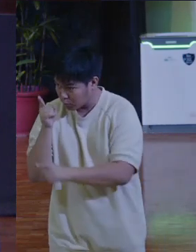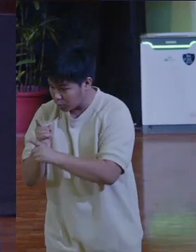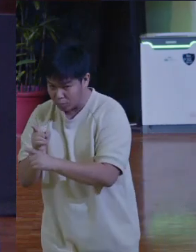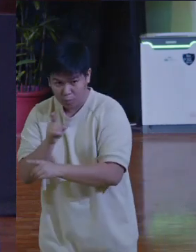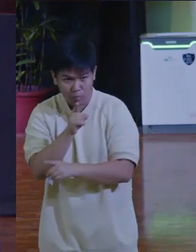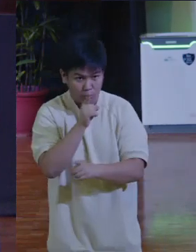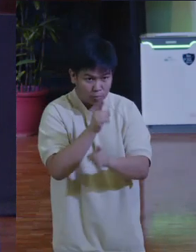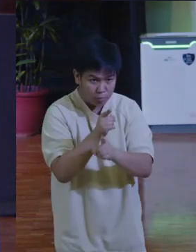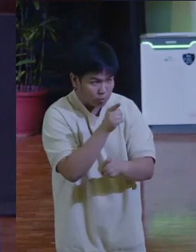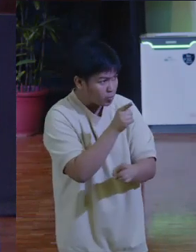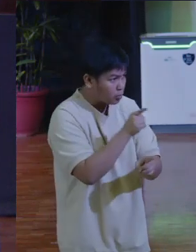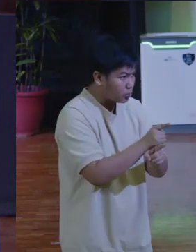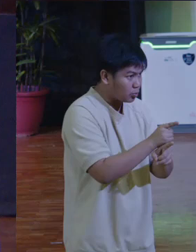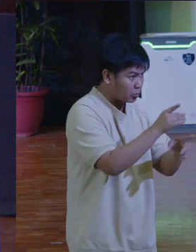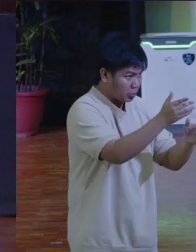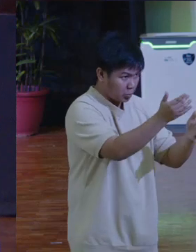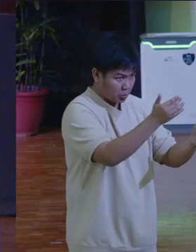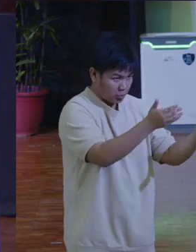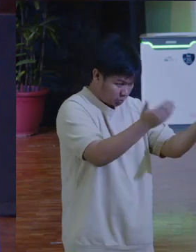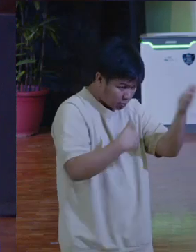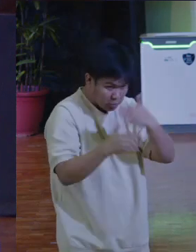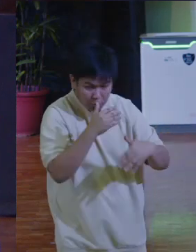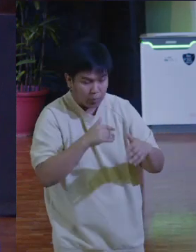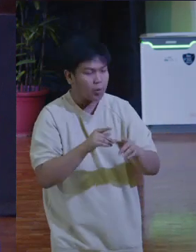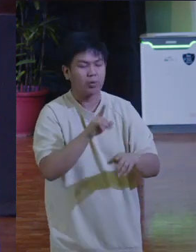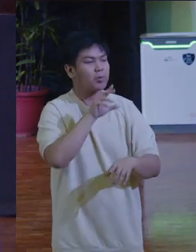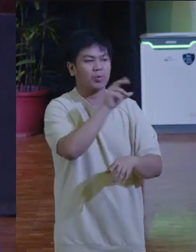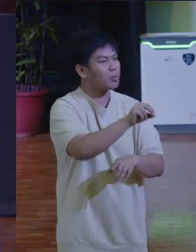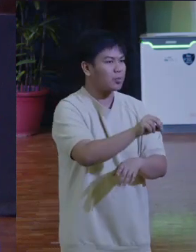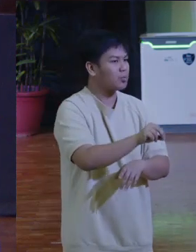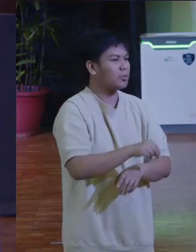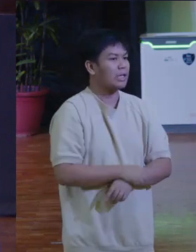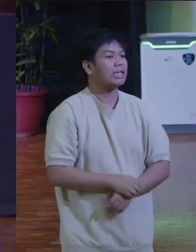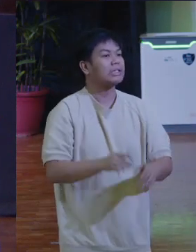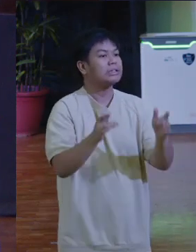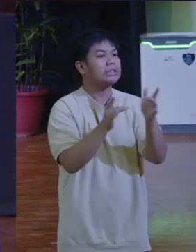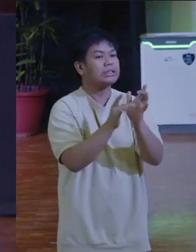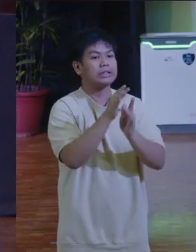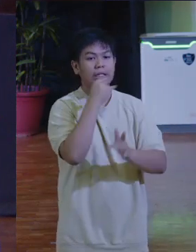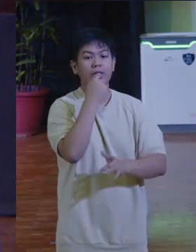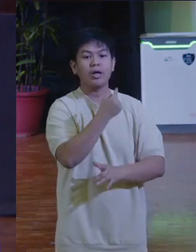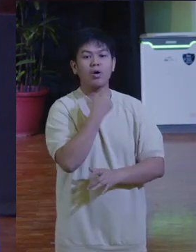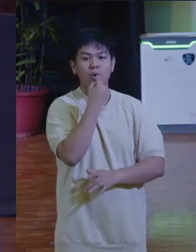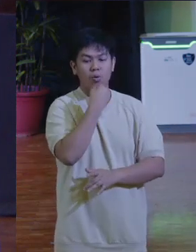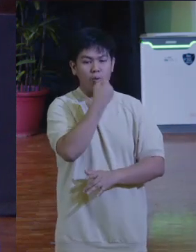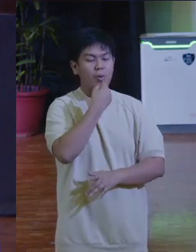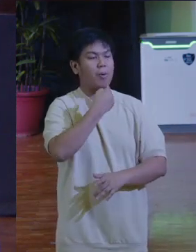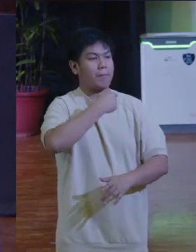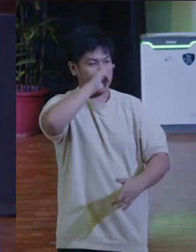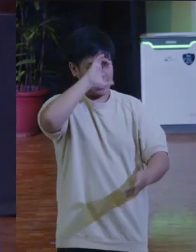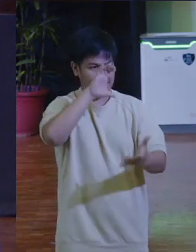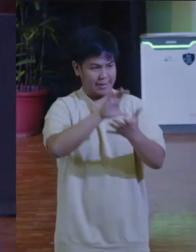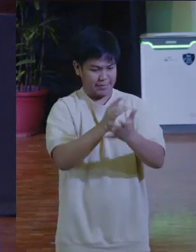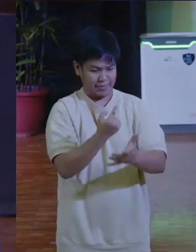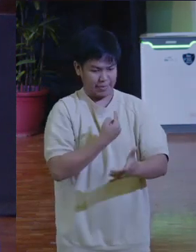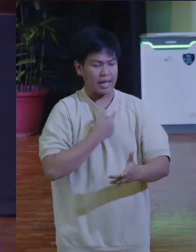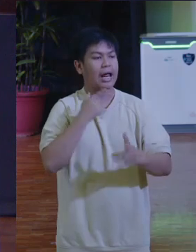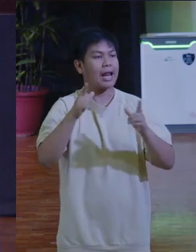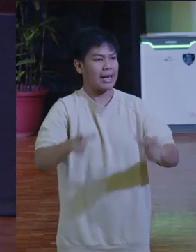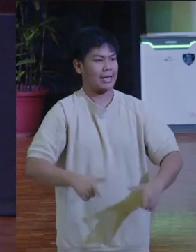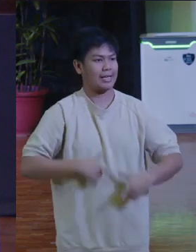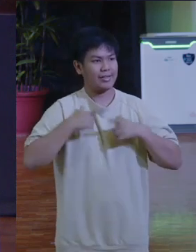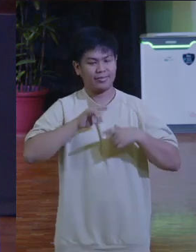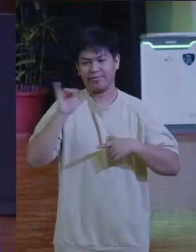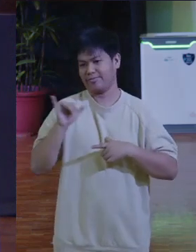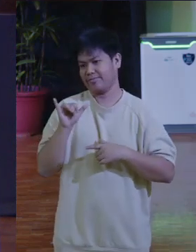John 3:16, for whosoever believeth in me shall not perish but have eternal life. Kaya naman